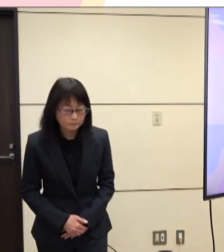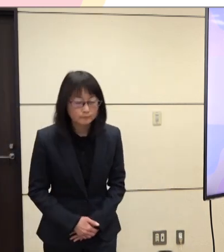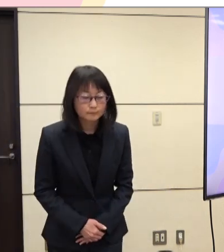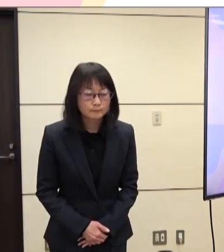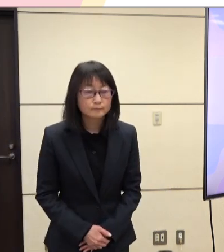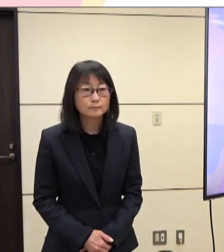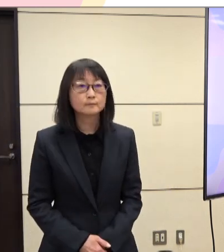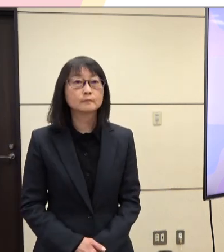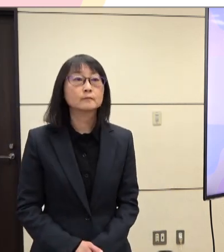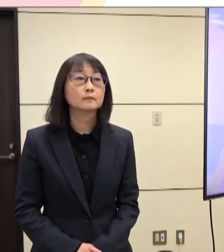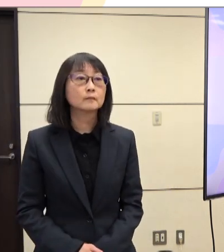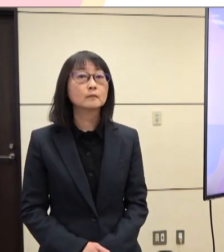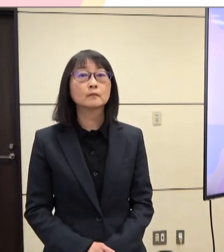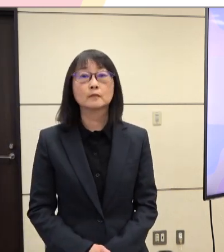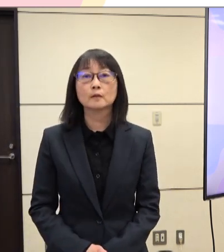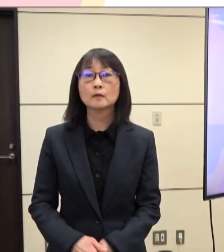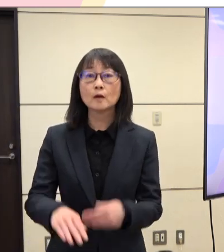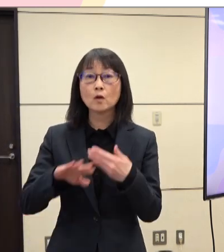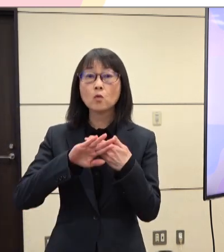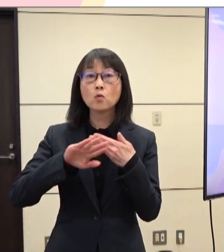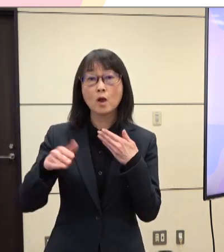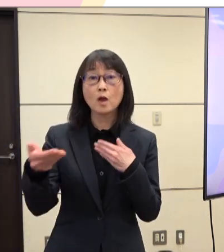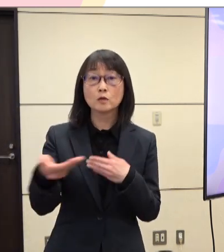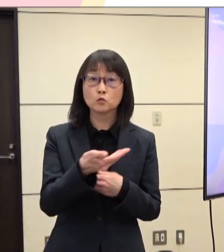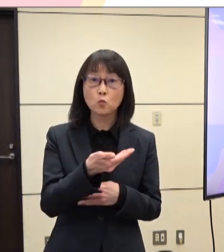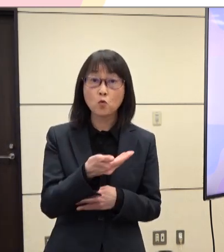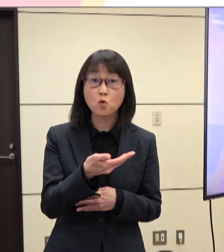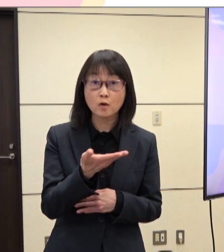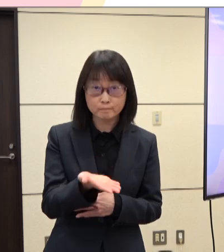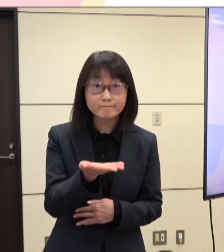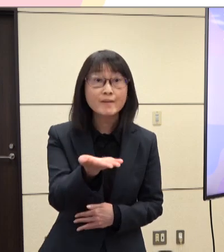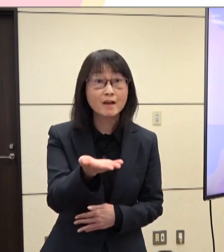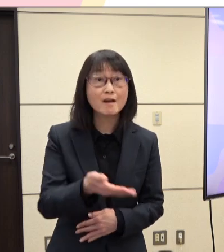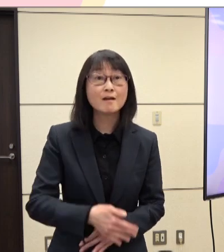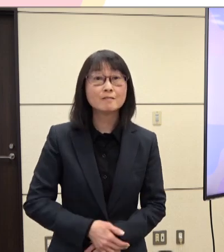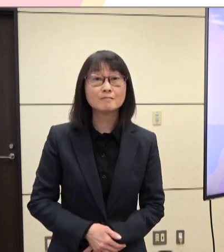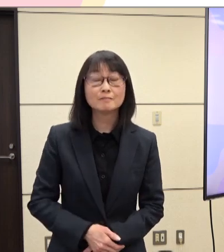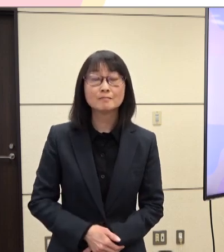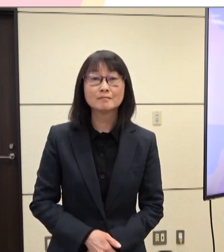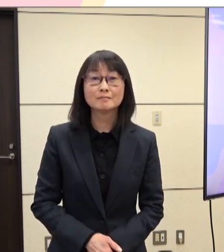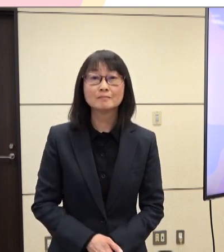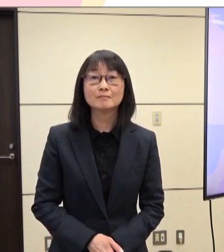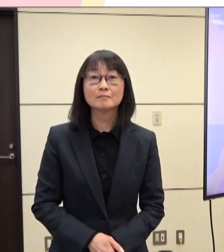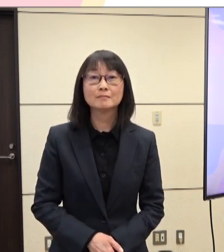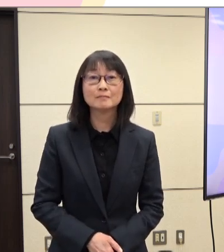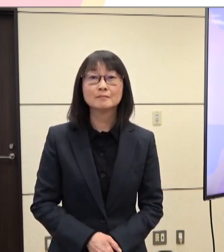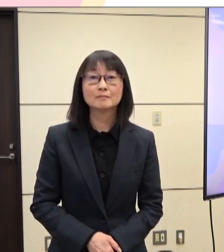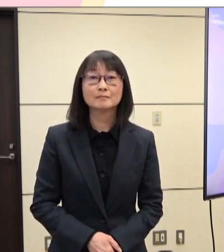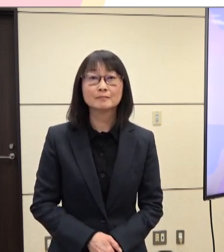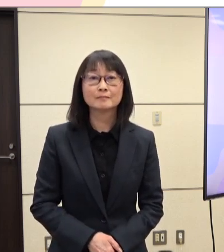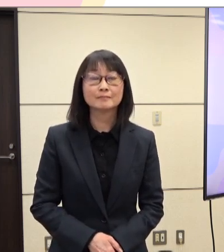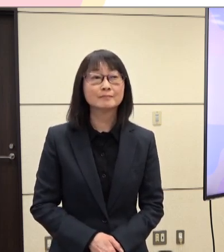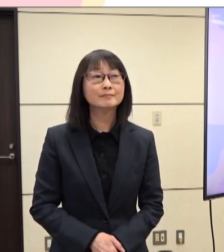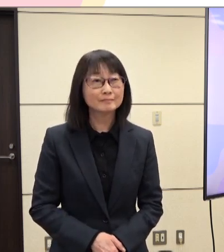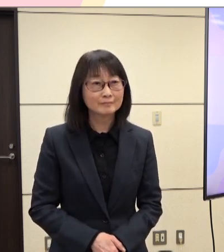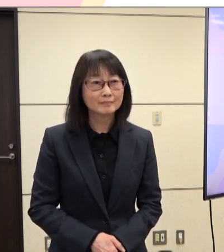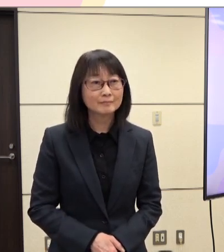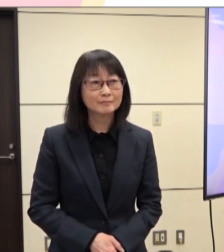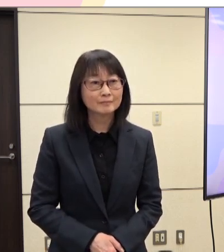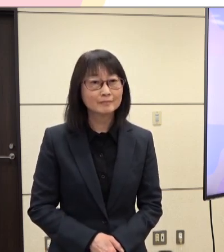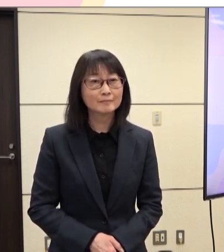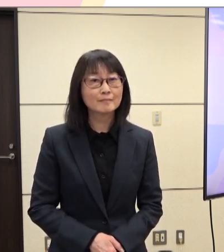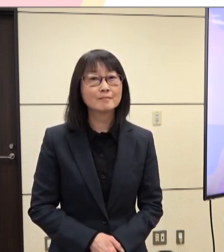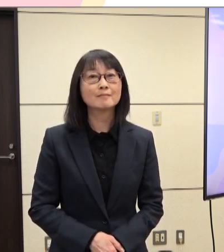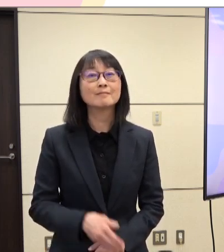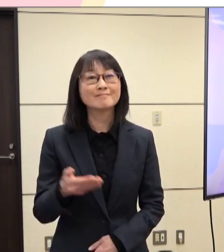他に質問ございますか。テレビさん。 福島中央テレビ